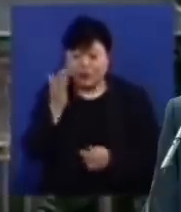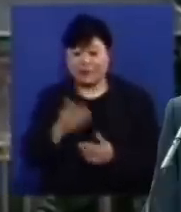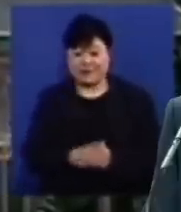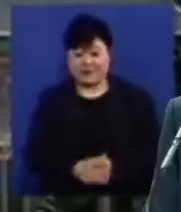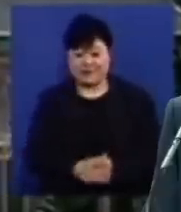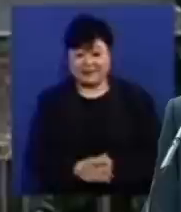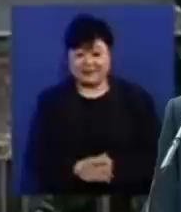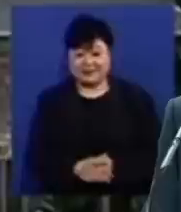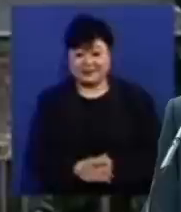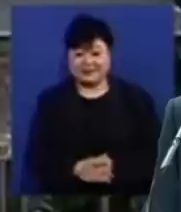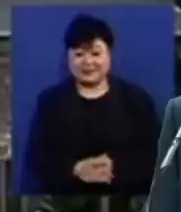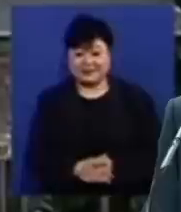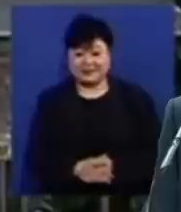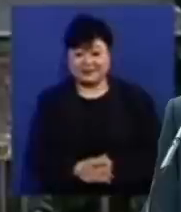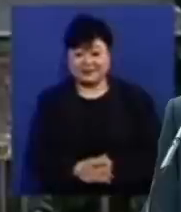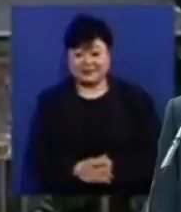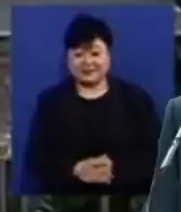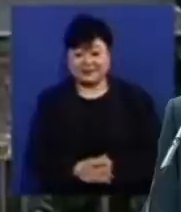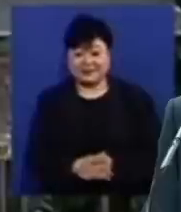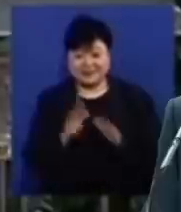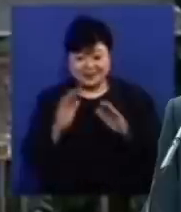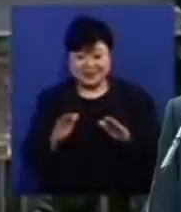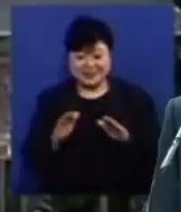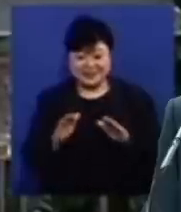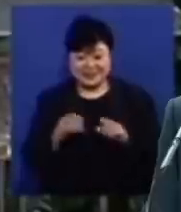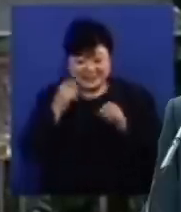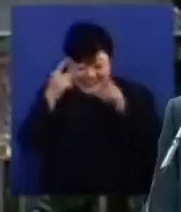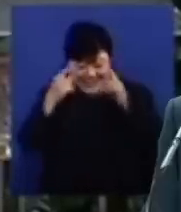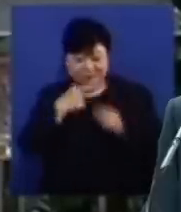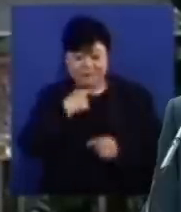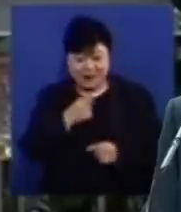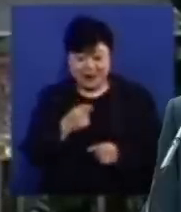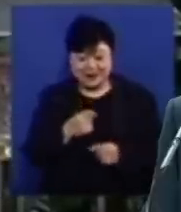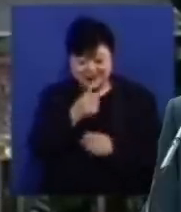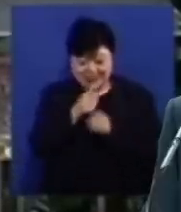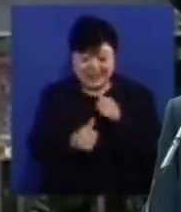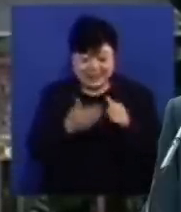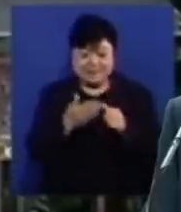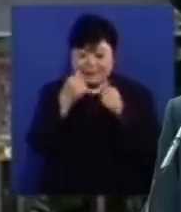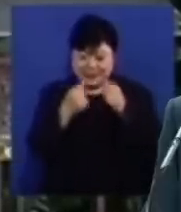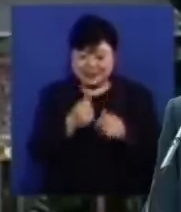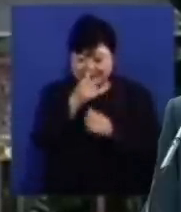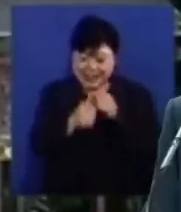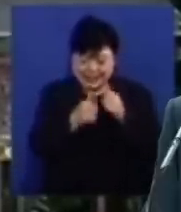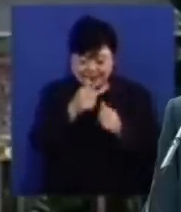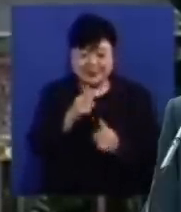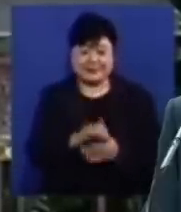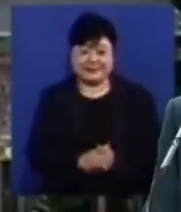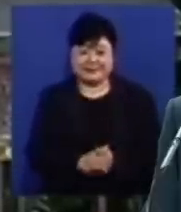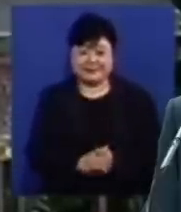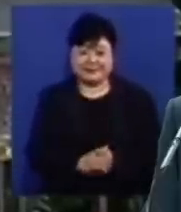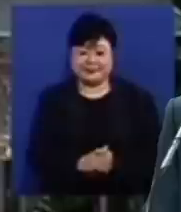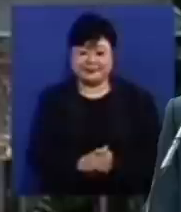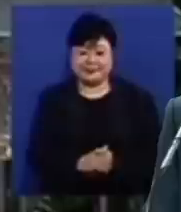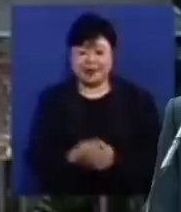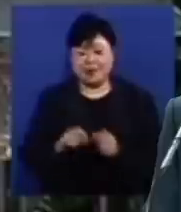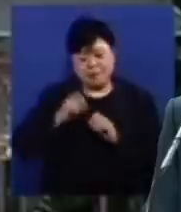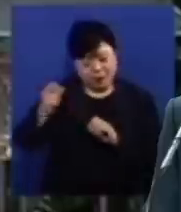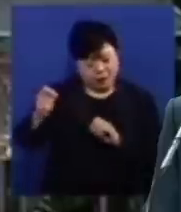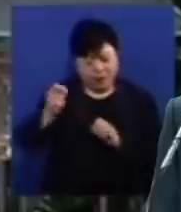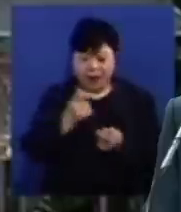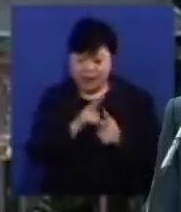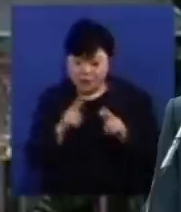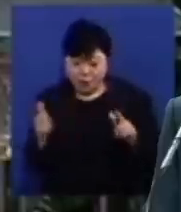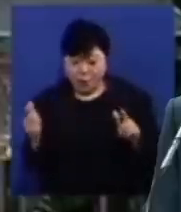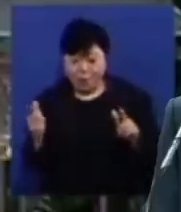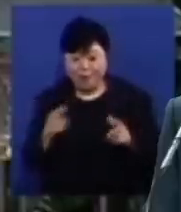있거든. 제가 오늘 여러분이 깨닫기를 원하는 것은 우리 하나님이 계신데 하나님은 멀리 계시지